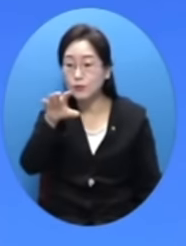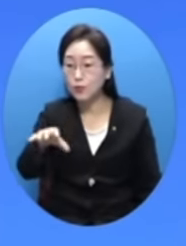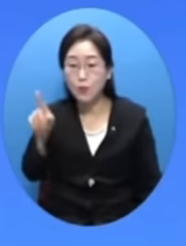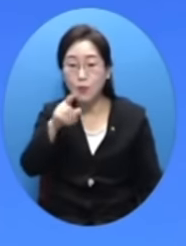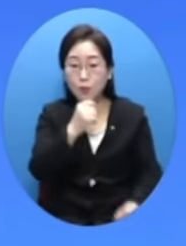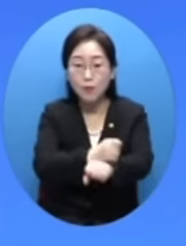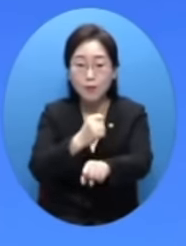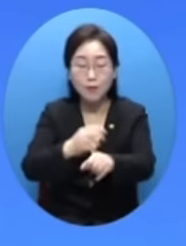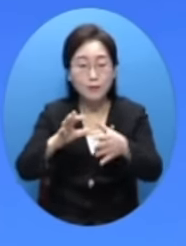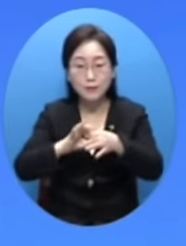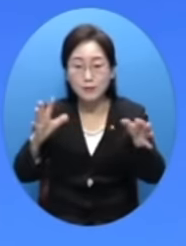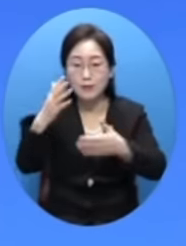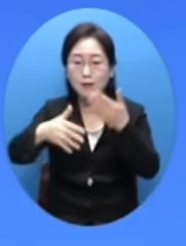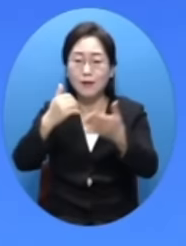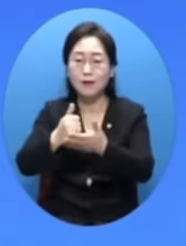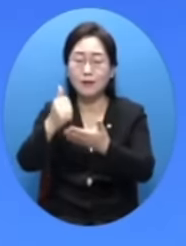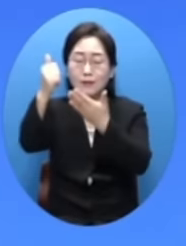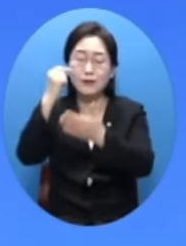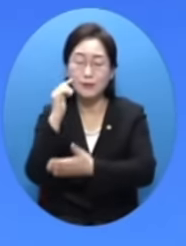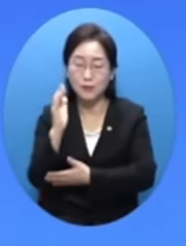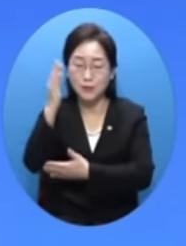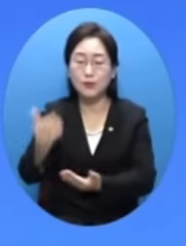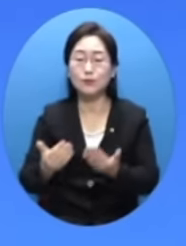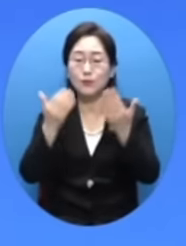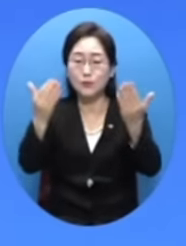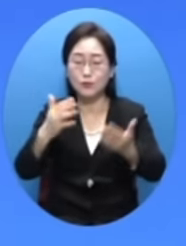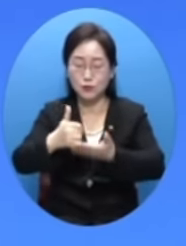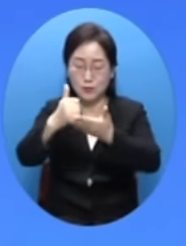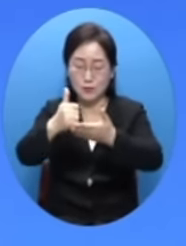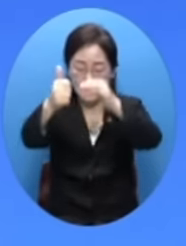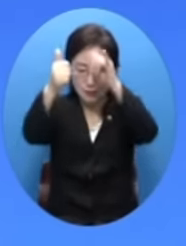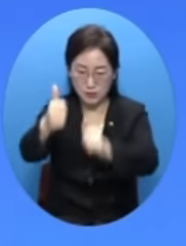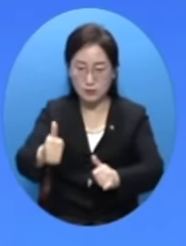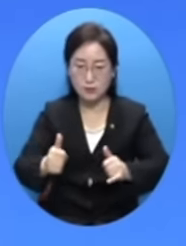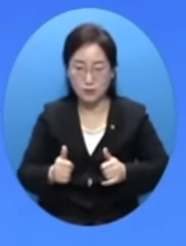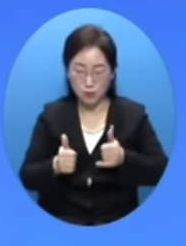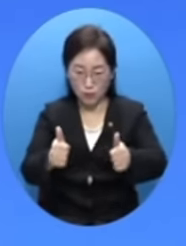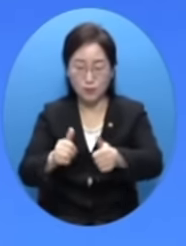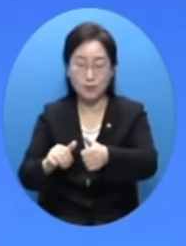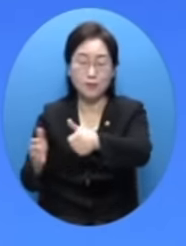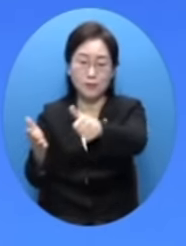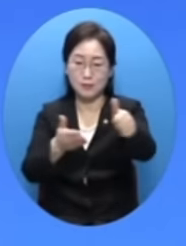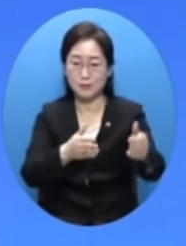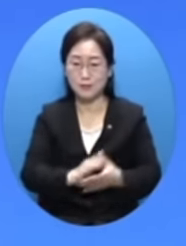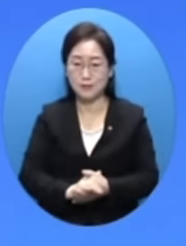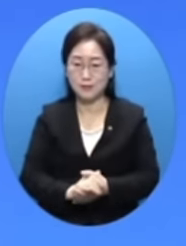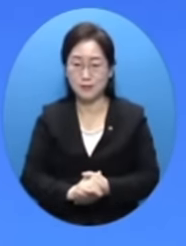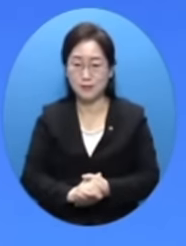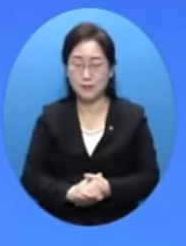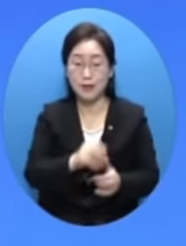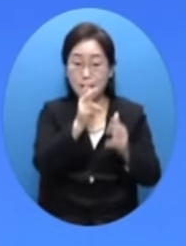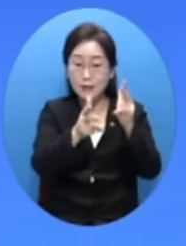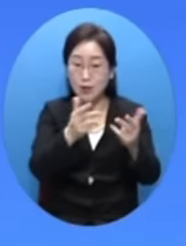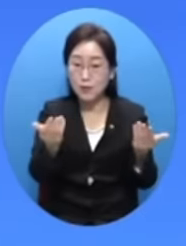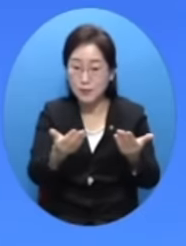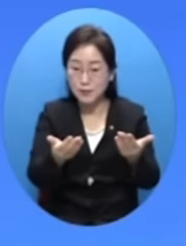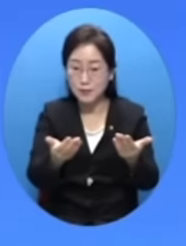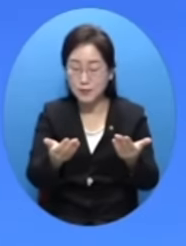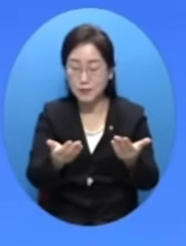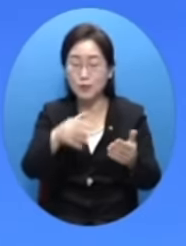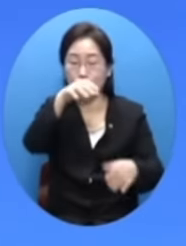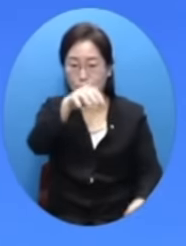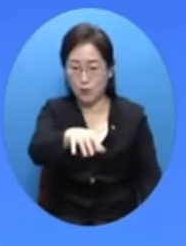하든지 우리 하나님께 영광을 돌리며 주님의 일에 힘쓰는 여러분 모두가 되기를 바랍니다. 사업을 하는 사람은 그